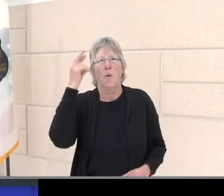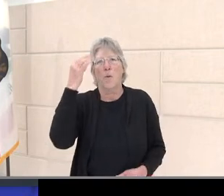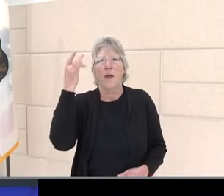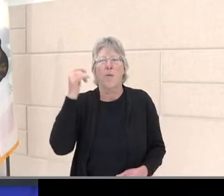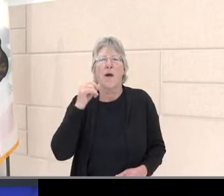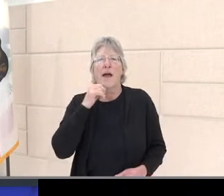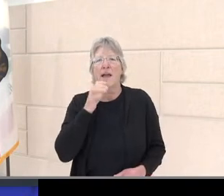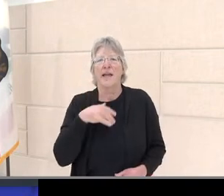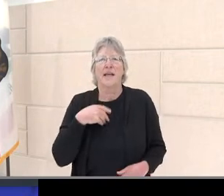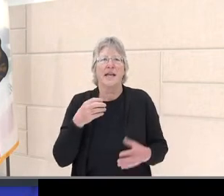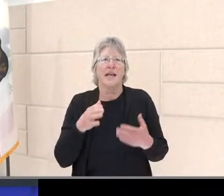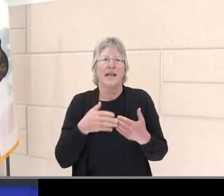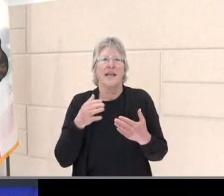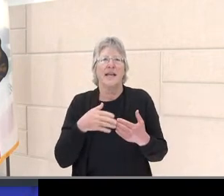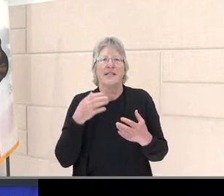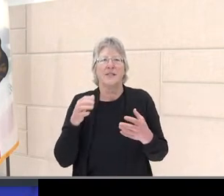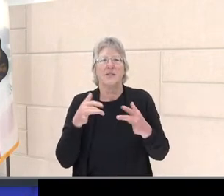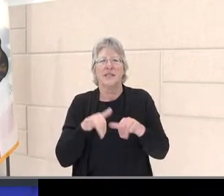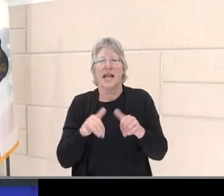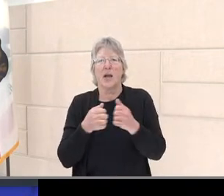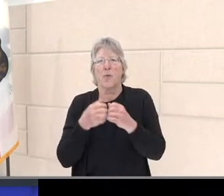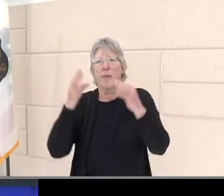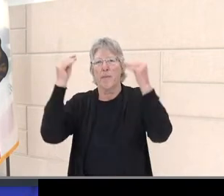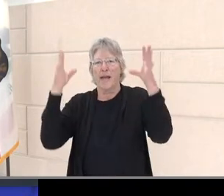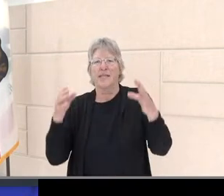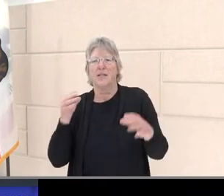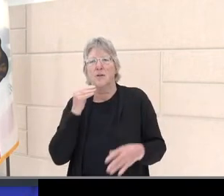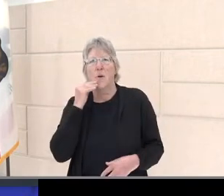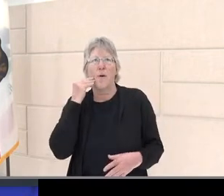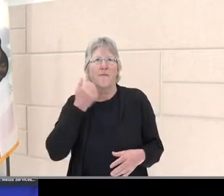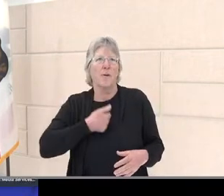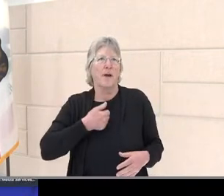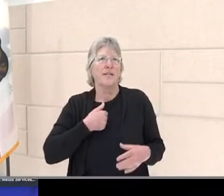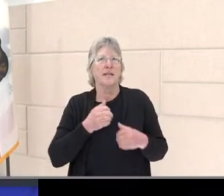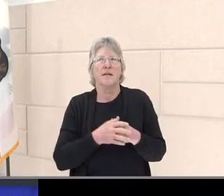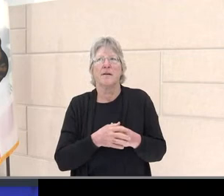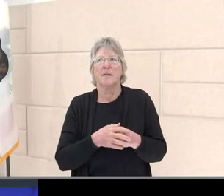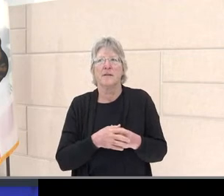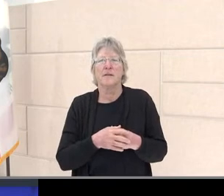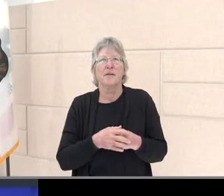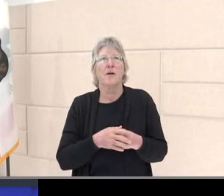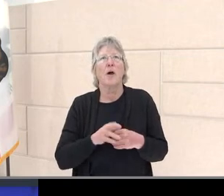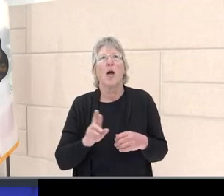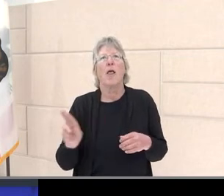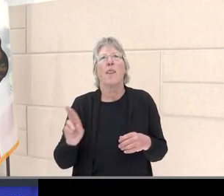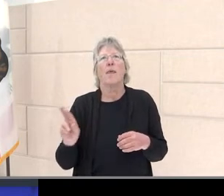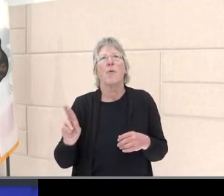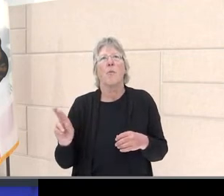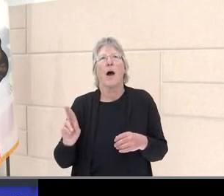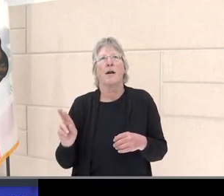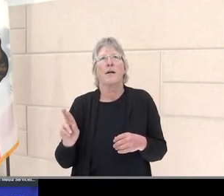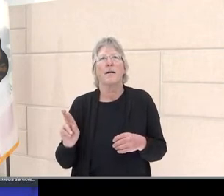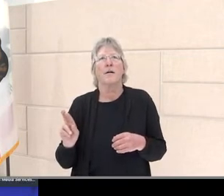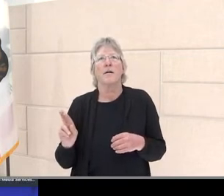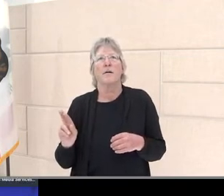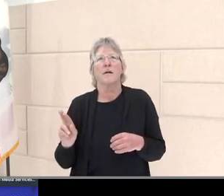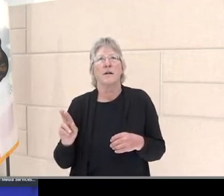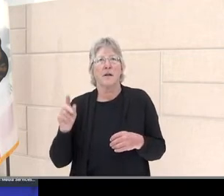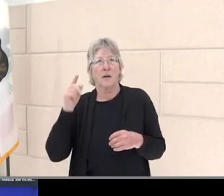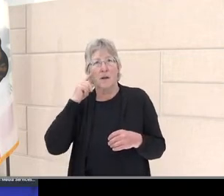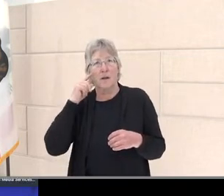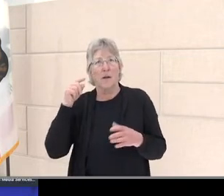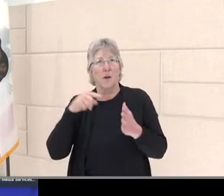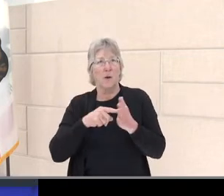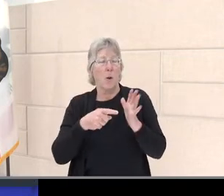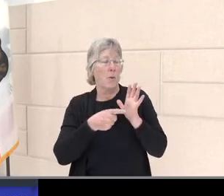មន៍ហ្នឹងហើយយើងធ្វើយ៉ាងម៉េចគឺថាដើម្បីបង្កើតឲ្យជាមានភាពកក់ក្ដៅសម្រាប់ឲ្យសិស្សហើយនិងគ្រូនឹងនៅជុំគ្នា